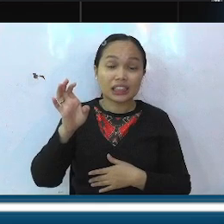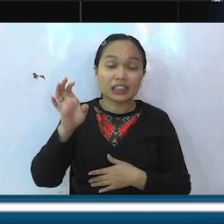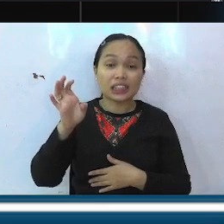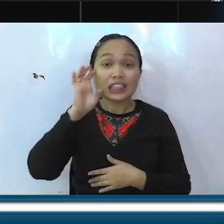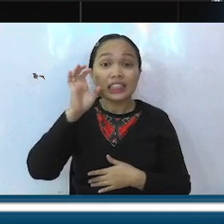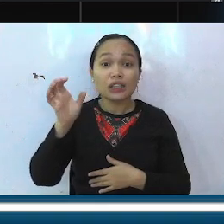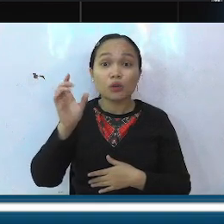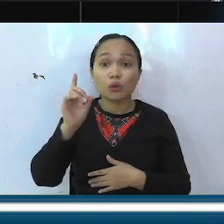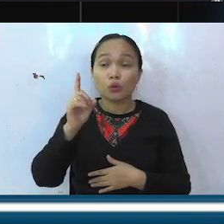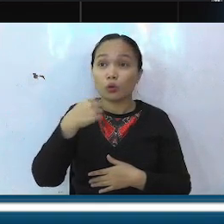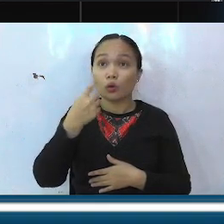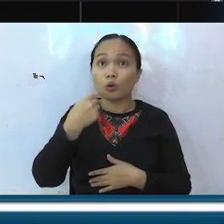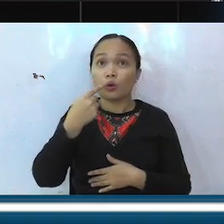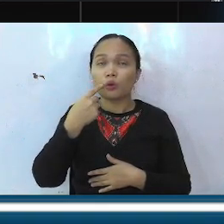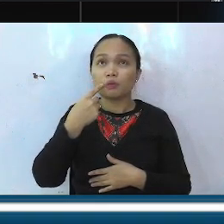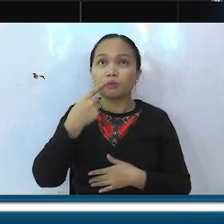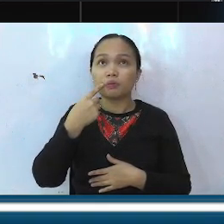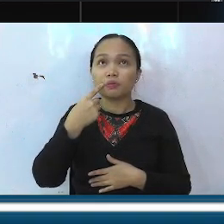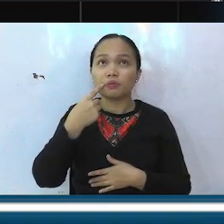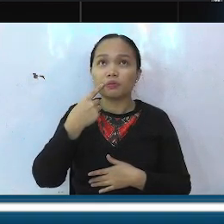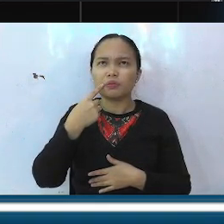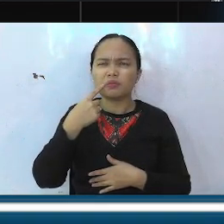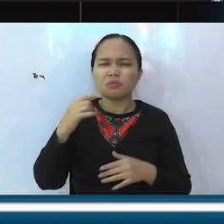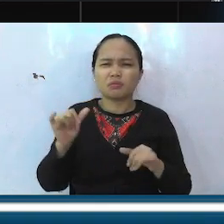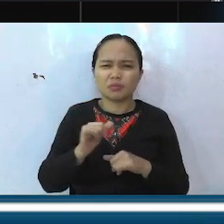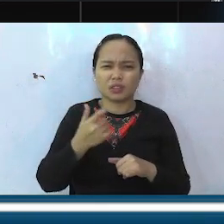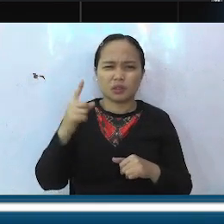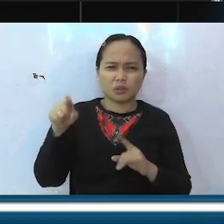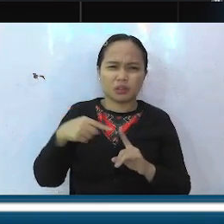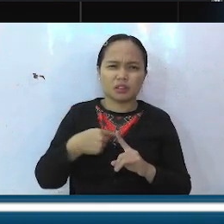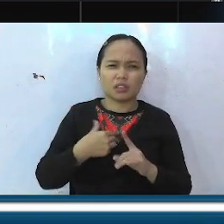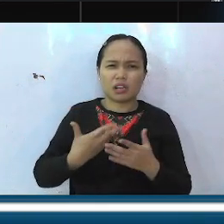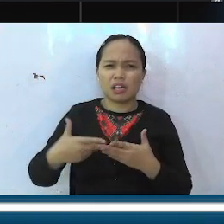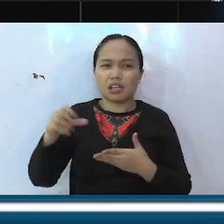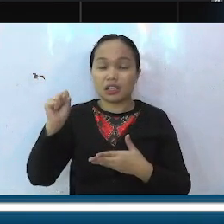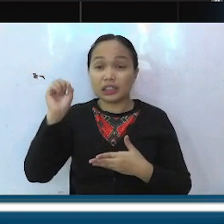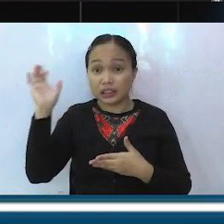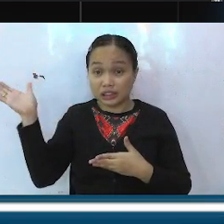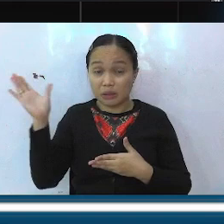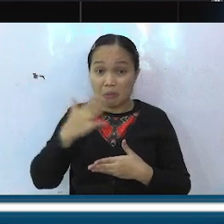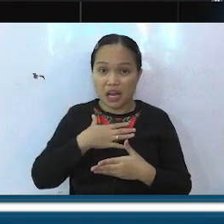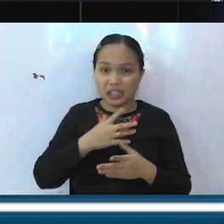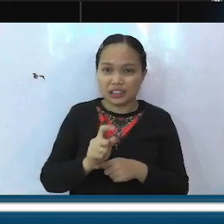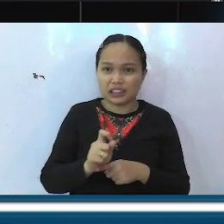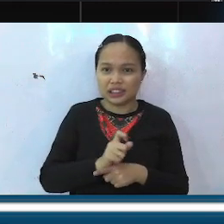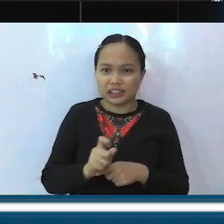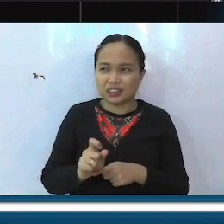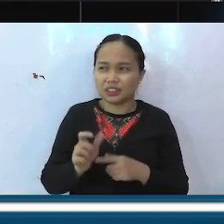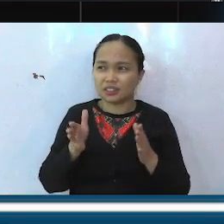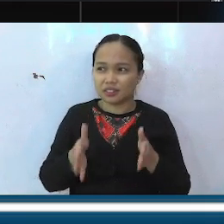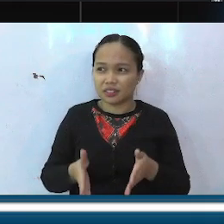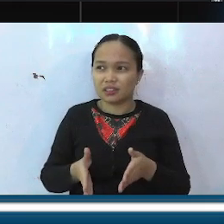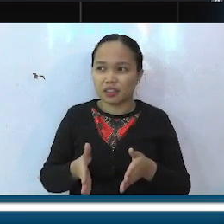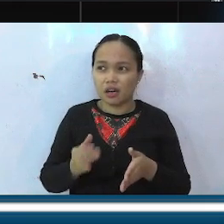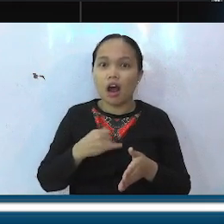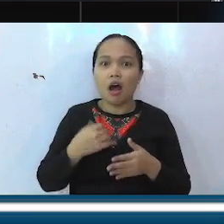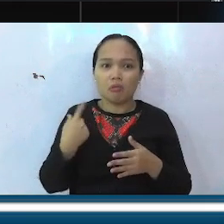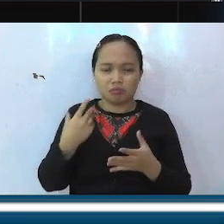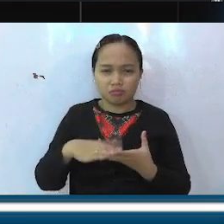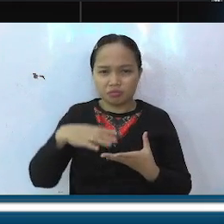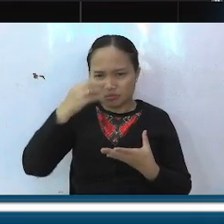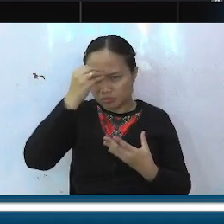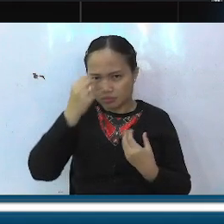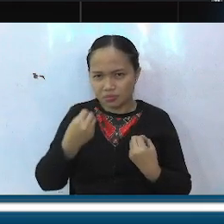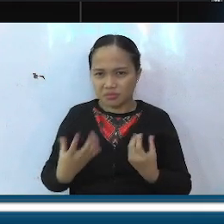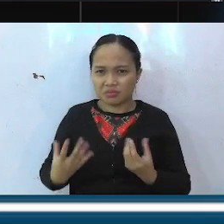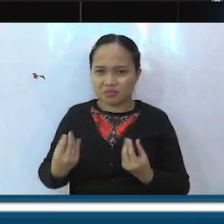They are the ones that the preachers here, the way we are, I'm just in my high school days, you know, he's my trainer, you know, everything. Oh, yeah. I learn a lot from him.